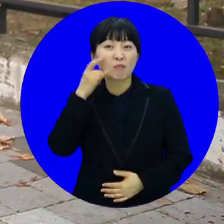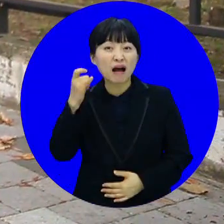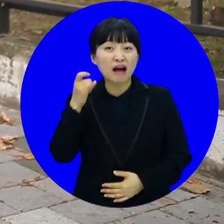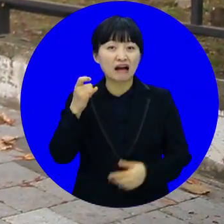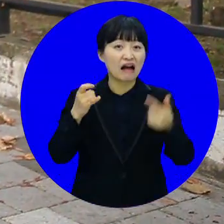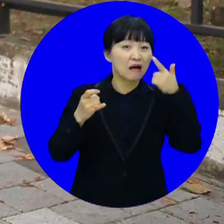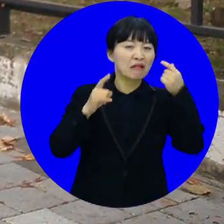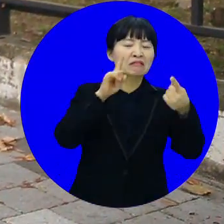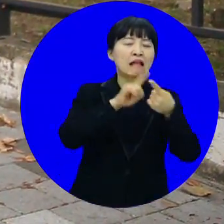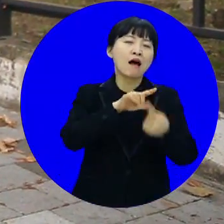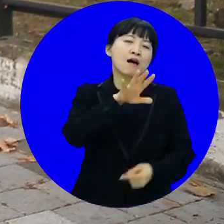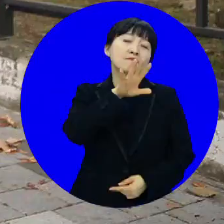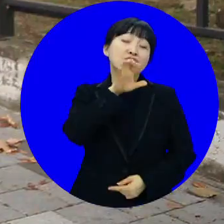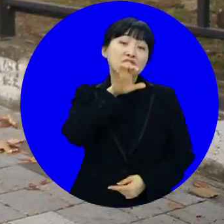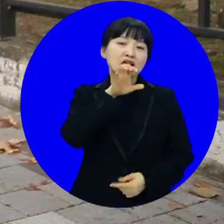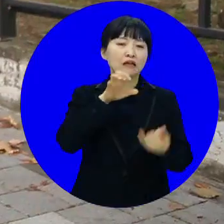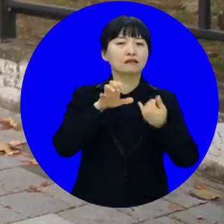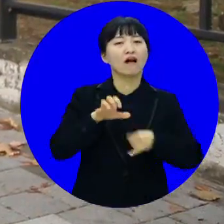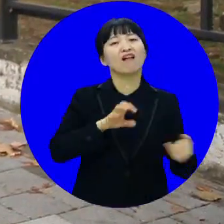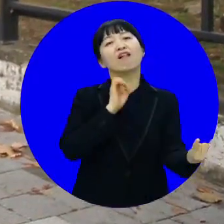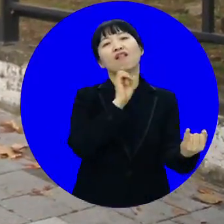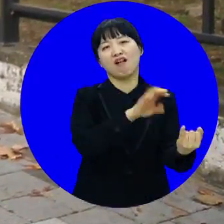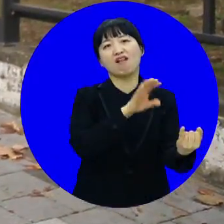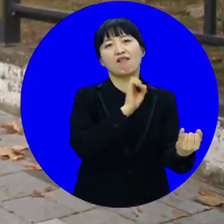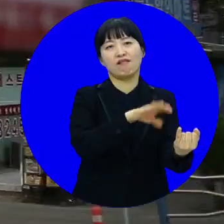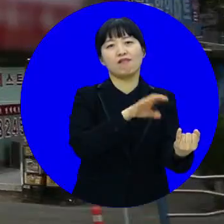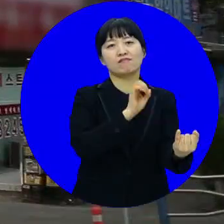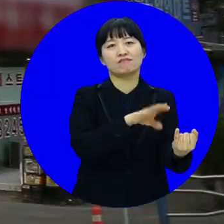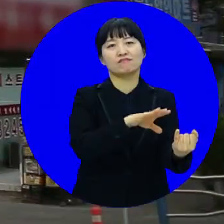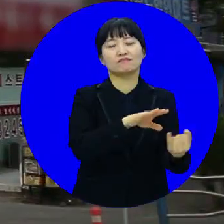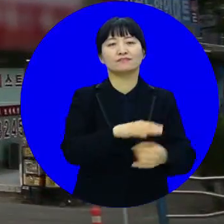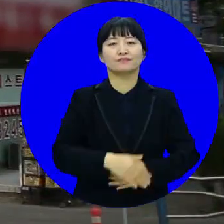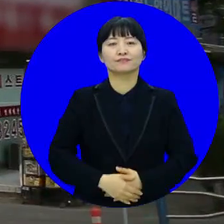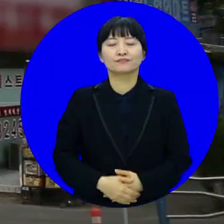역시 전 남편에 대한 불만을 미나에게 표출합니다.